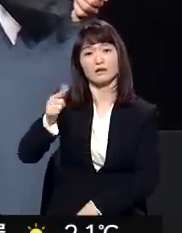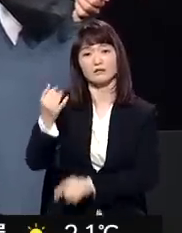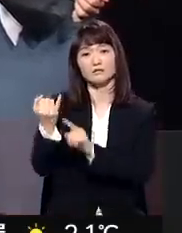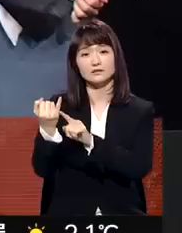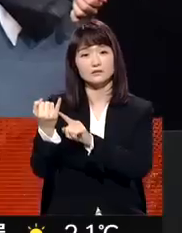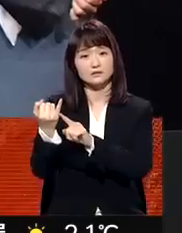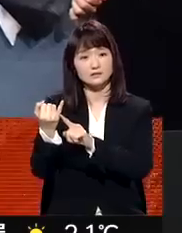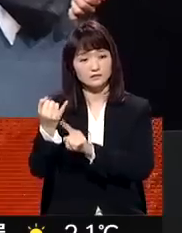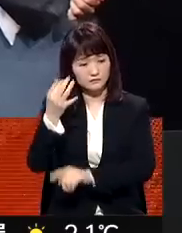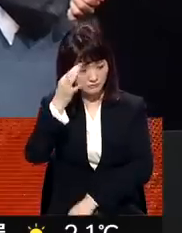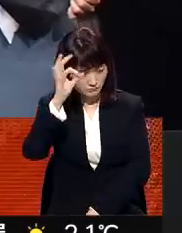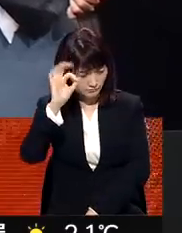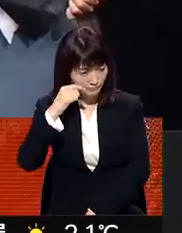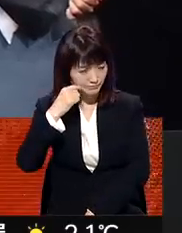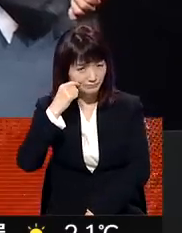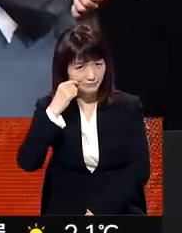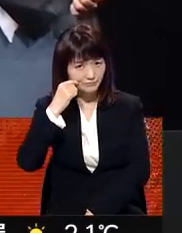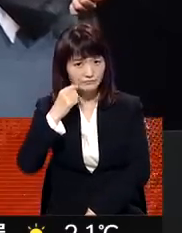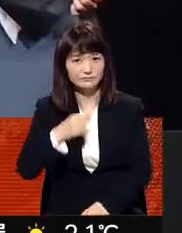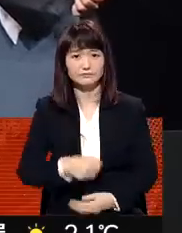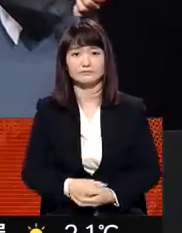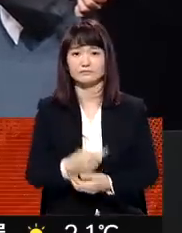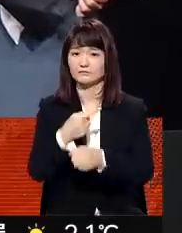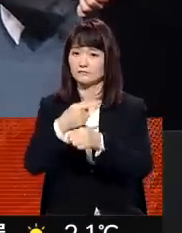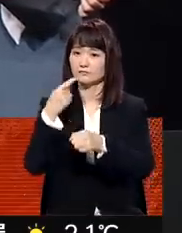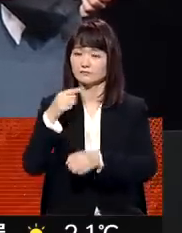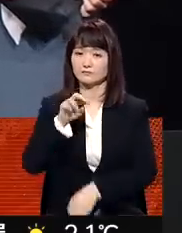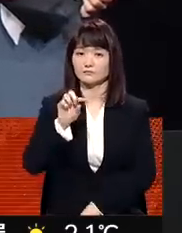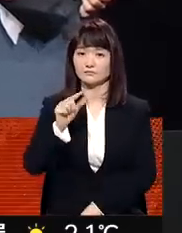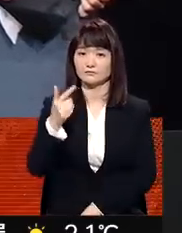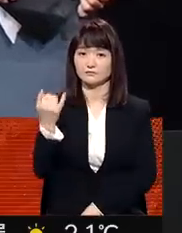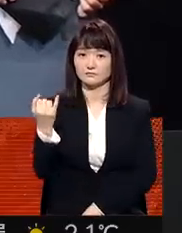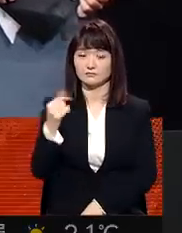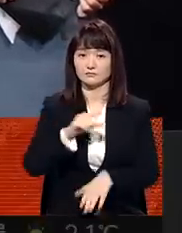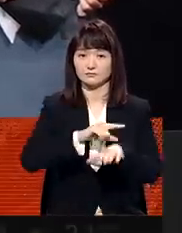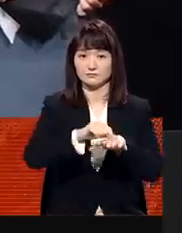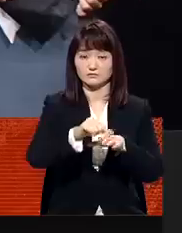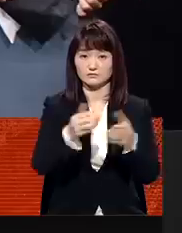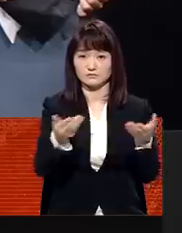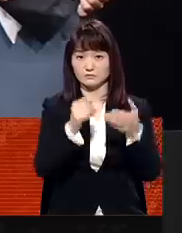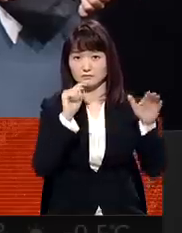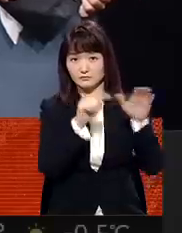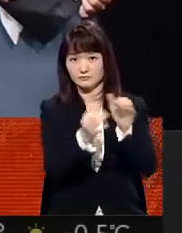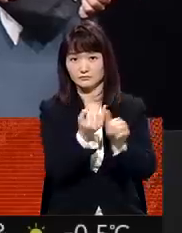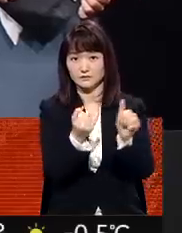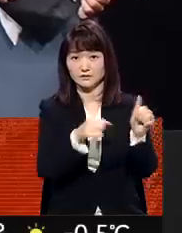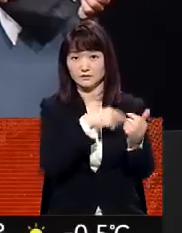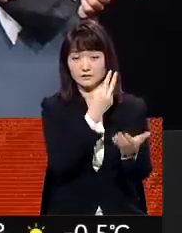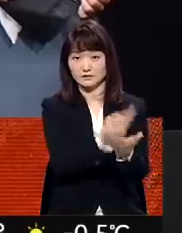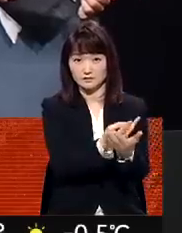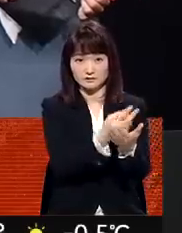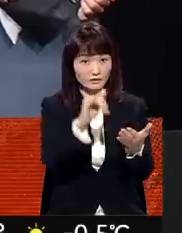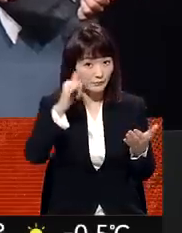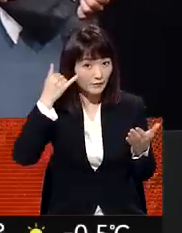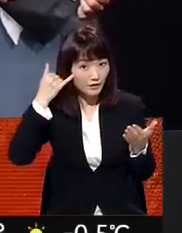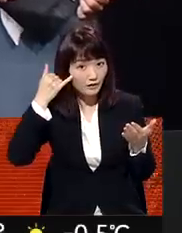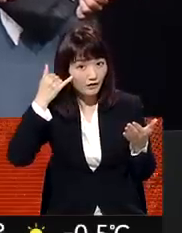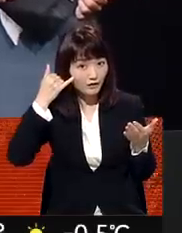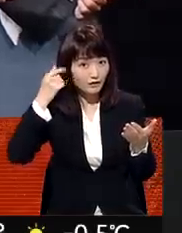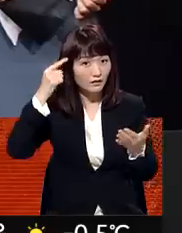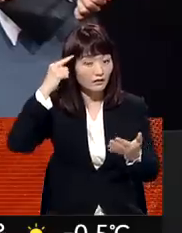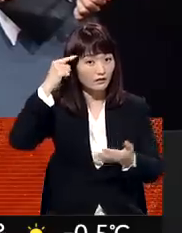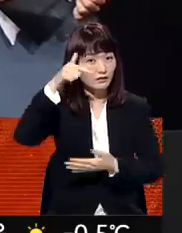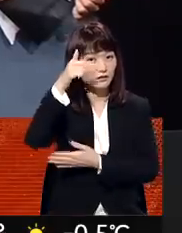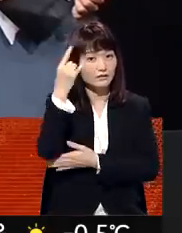문씨는 도저히 받아들일 수가 없습니다 1년 전 무신은 지방 출장 갔던 남편이 쓰러졌다는 전화를 받았습니다